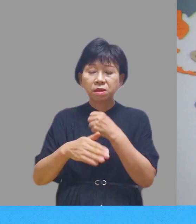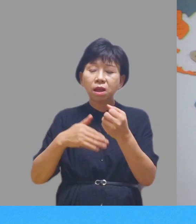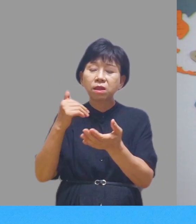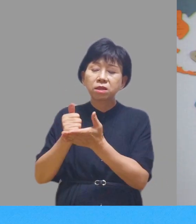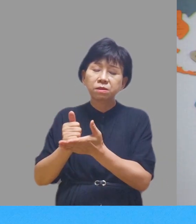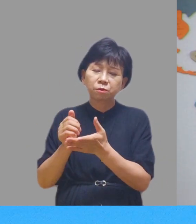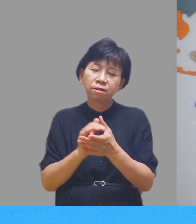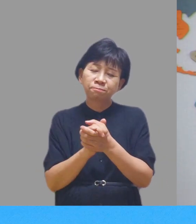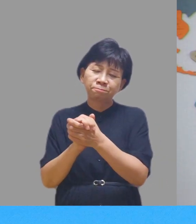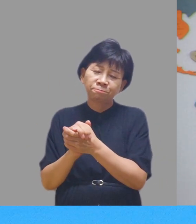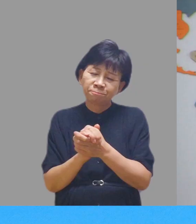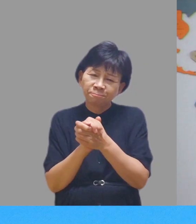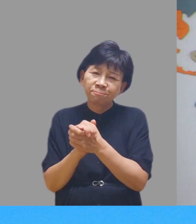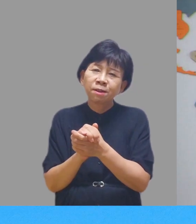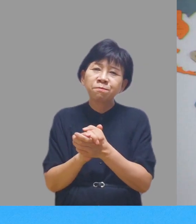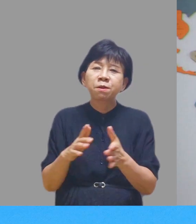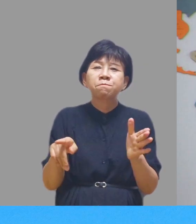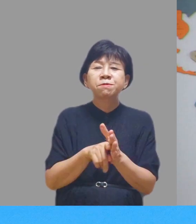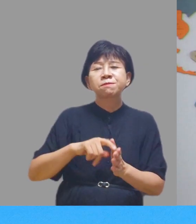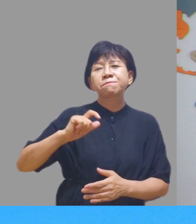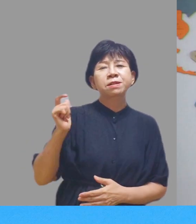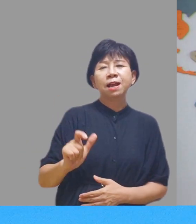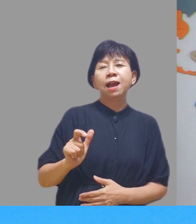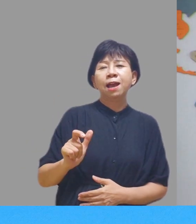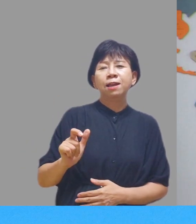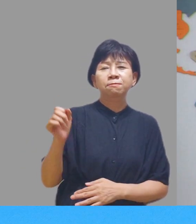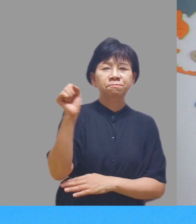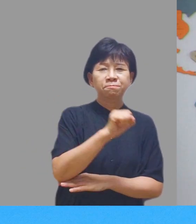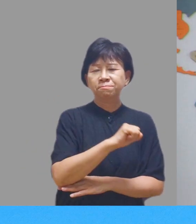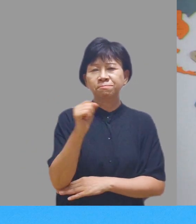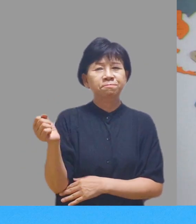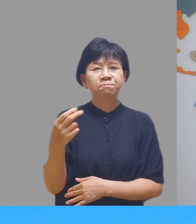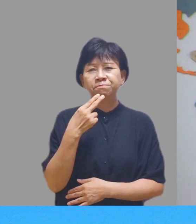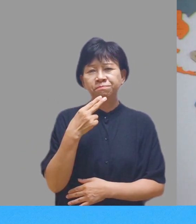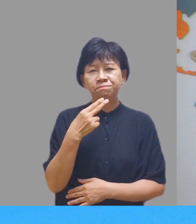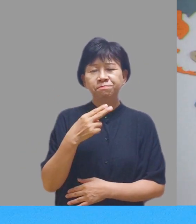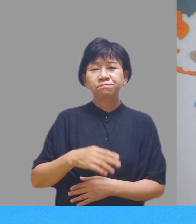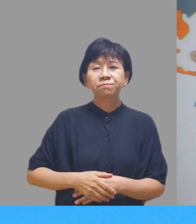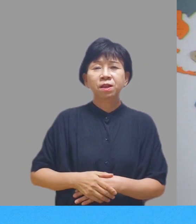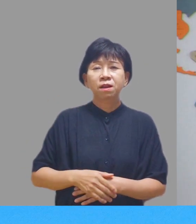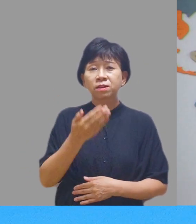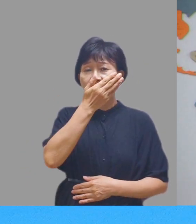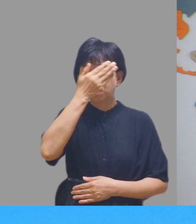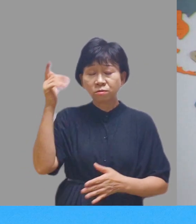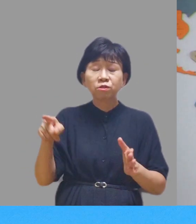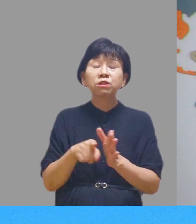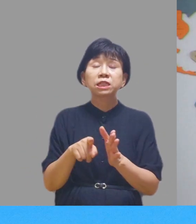점점 단단해지고 흔들리지 않는 믿음으로 자라나는 겁니다. 여러분, 청년의